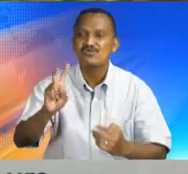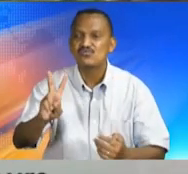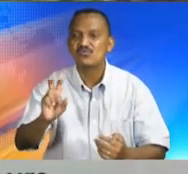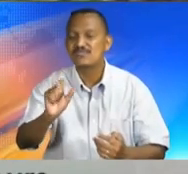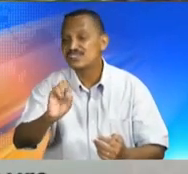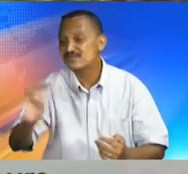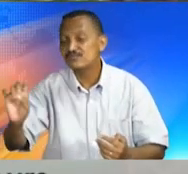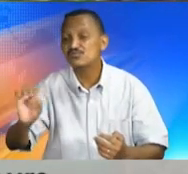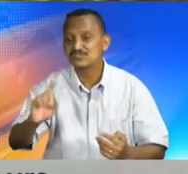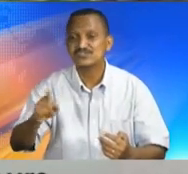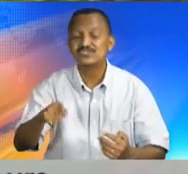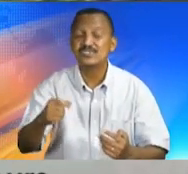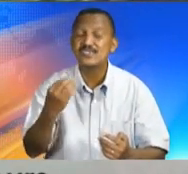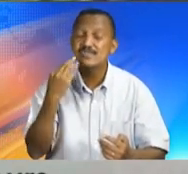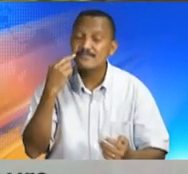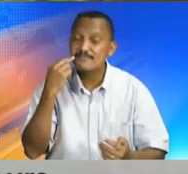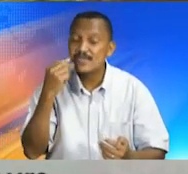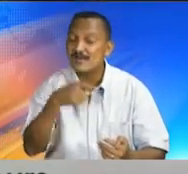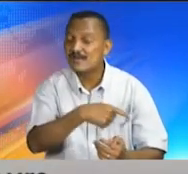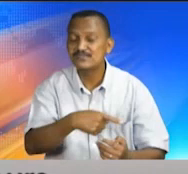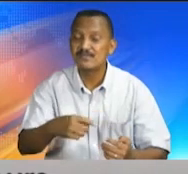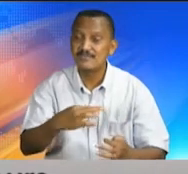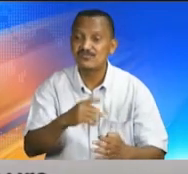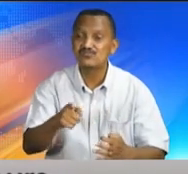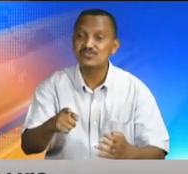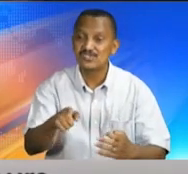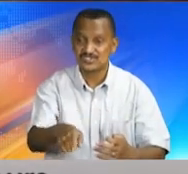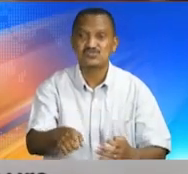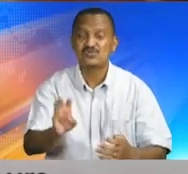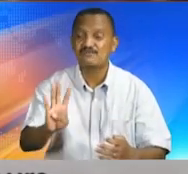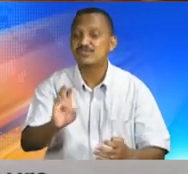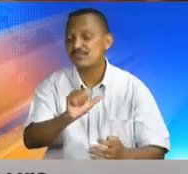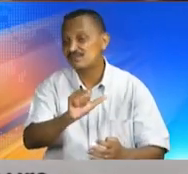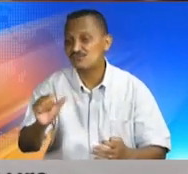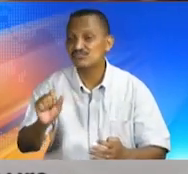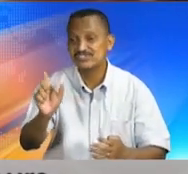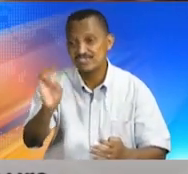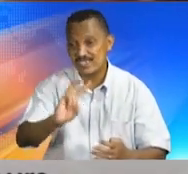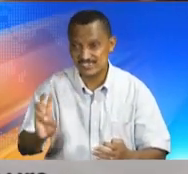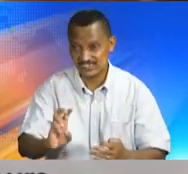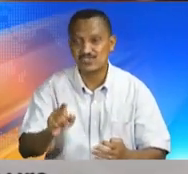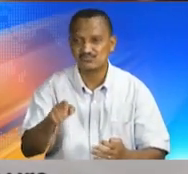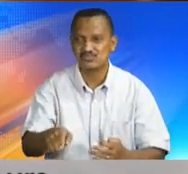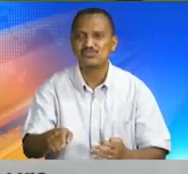257,800 litatra. Ny faritra Menabe izay ahitana mpiompy tantely miisa 400 ary mamokatra tantely